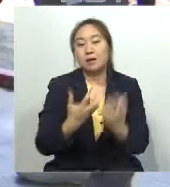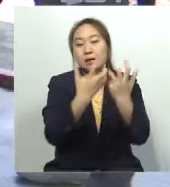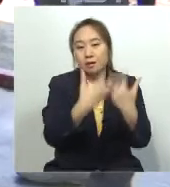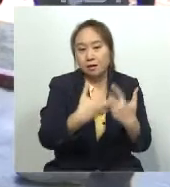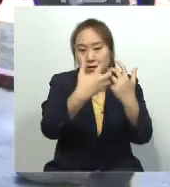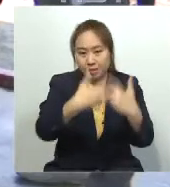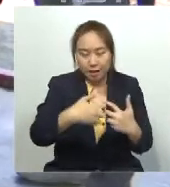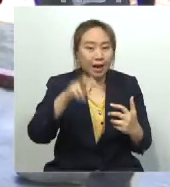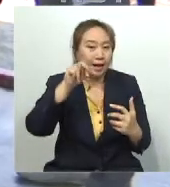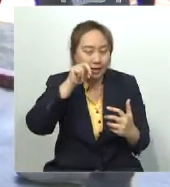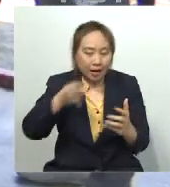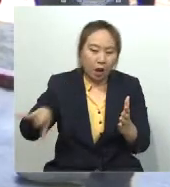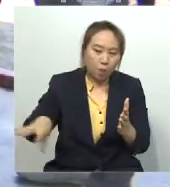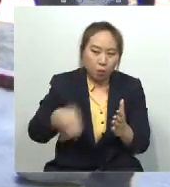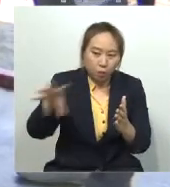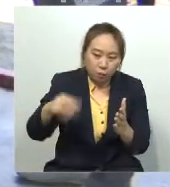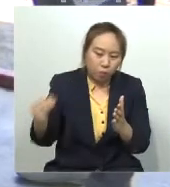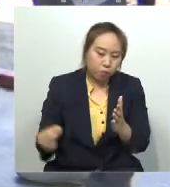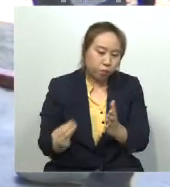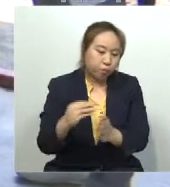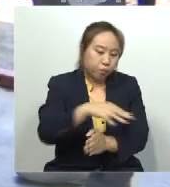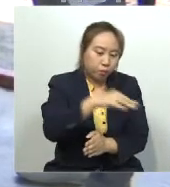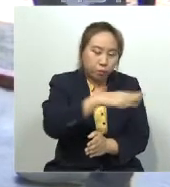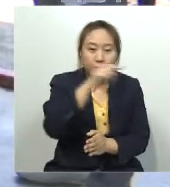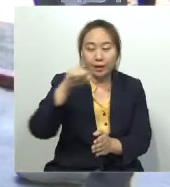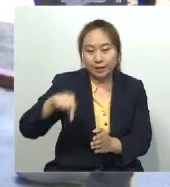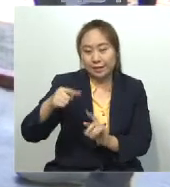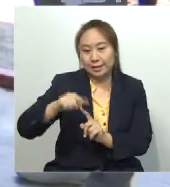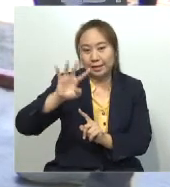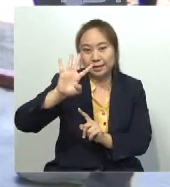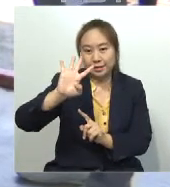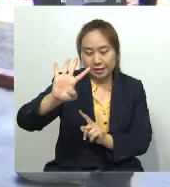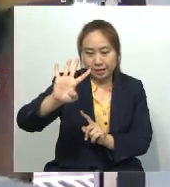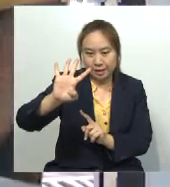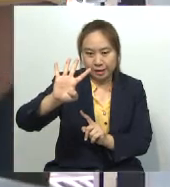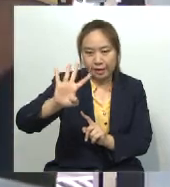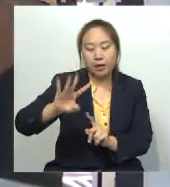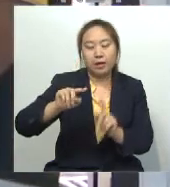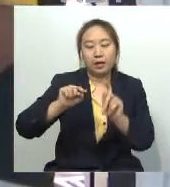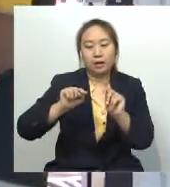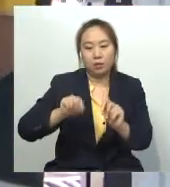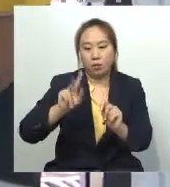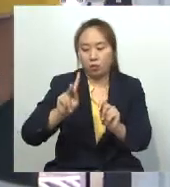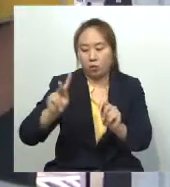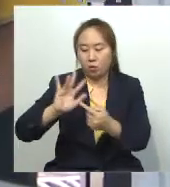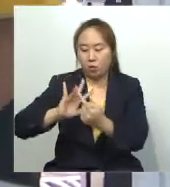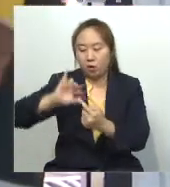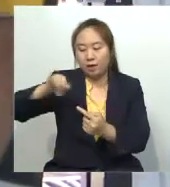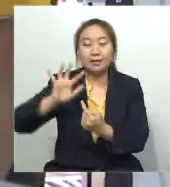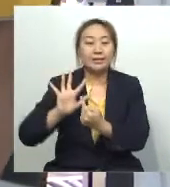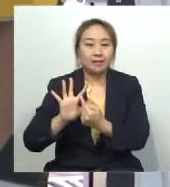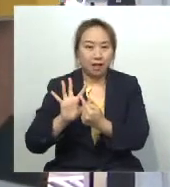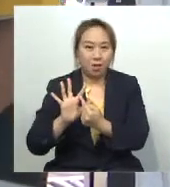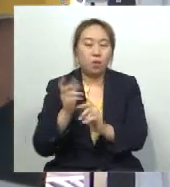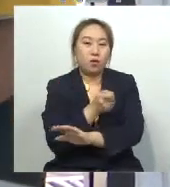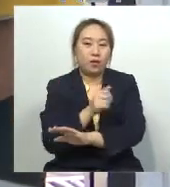น้ำด้วยไฟฟ้านะครับที่สถานีสูบน้ำที่4ในพื้นที่ตำบลกบเจาอำเภอบางบานจังหวัดพระน